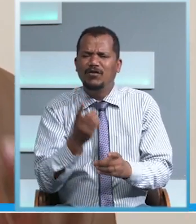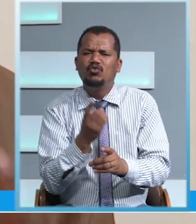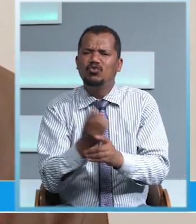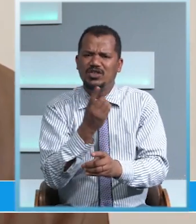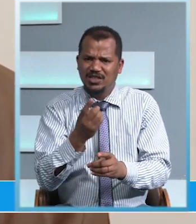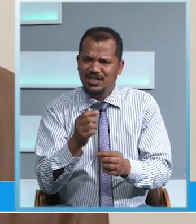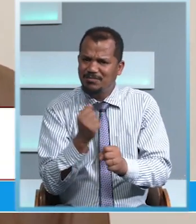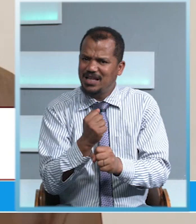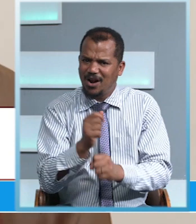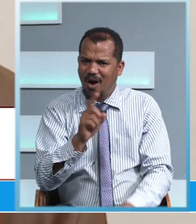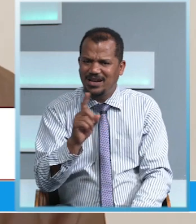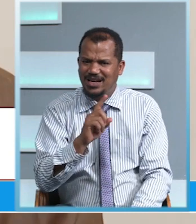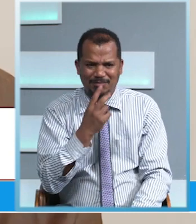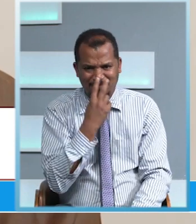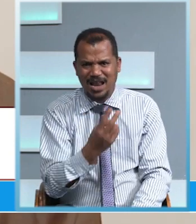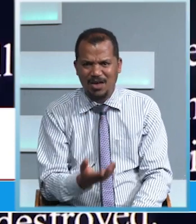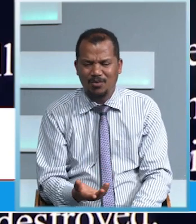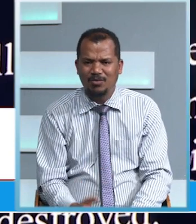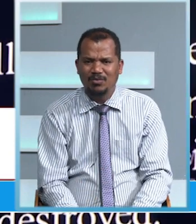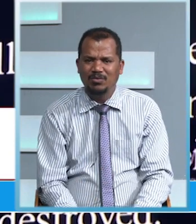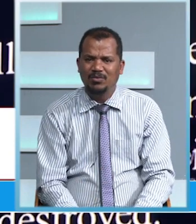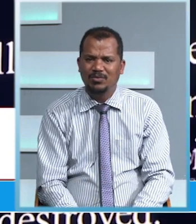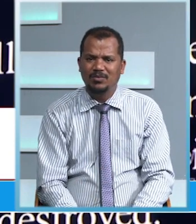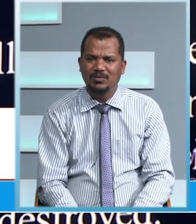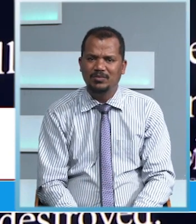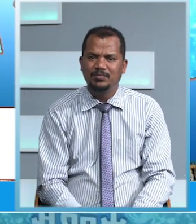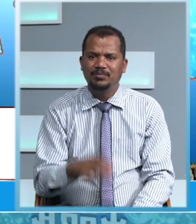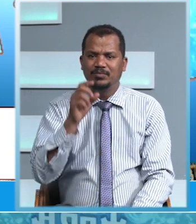ፍጡር የሚሰራው ስራ አይደለም ያየን ያለ